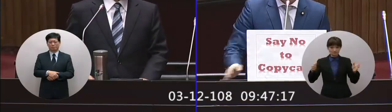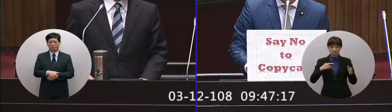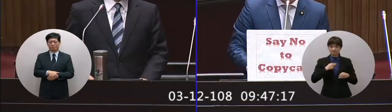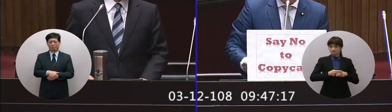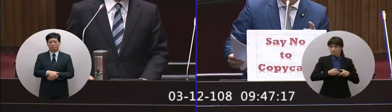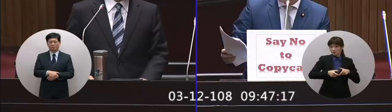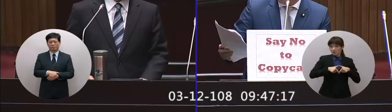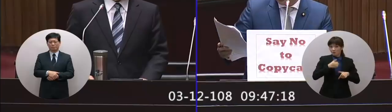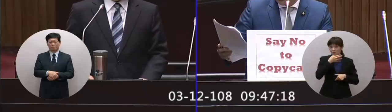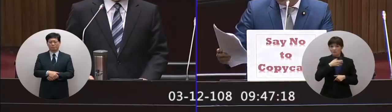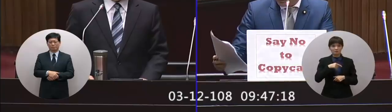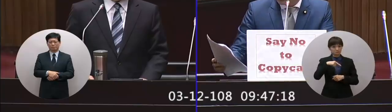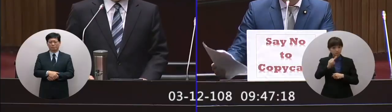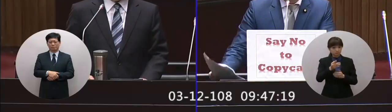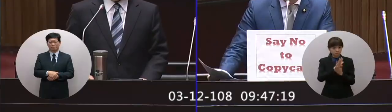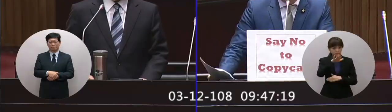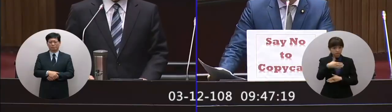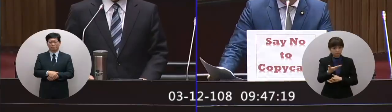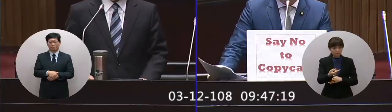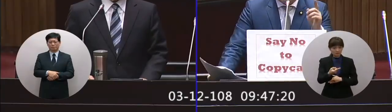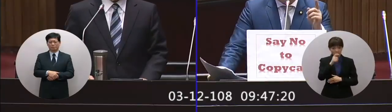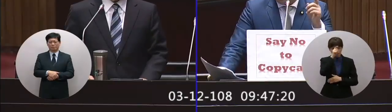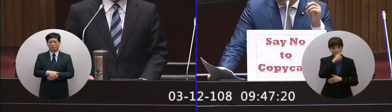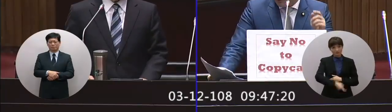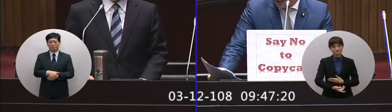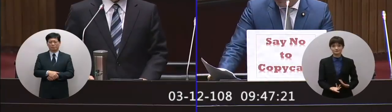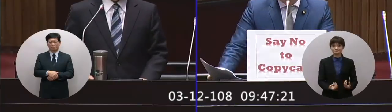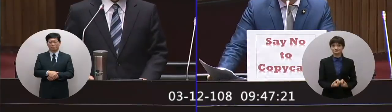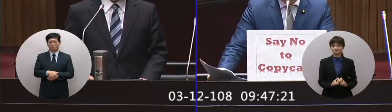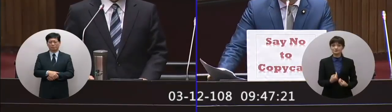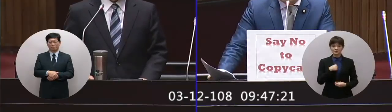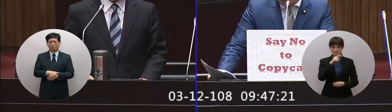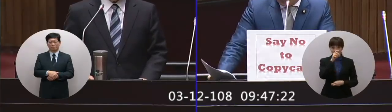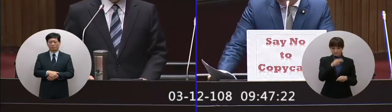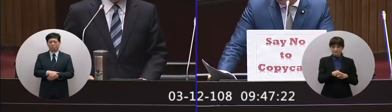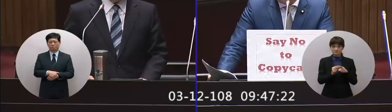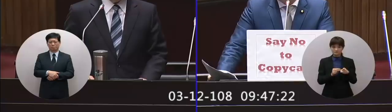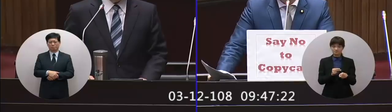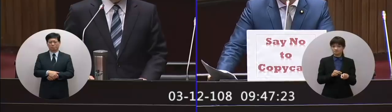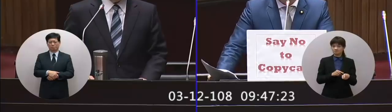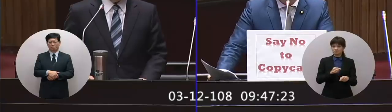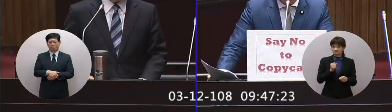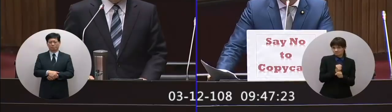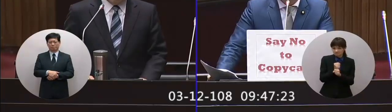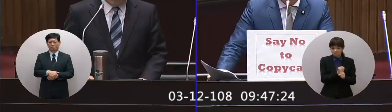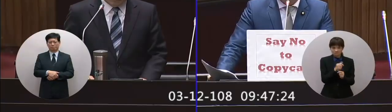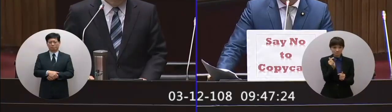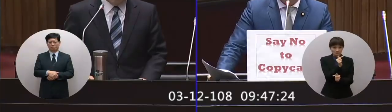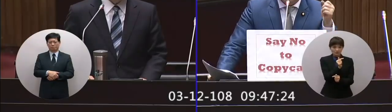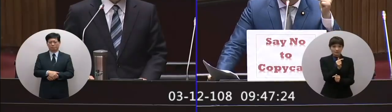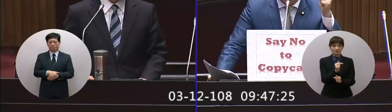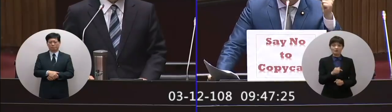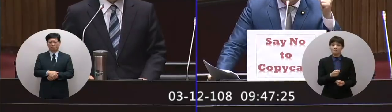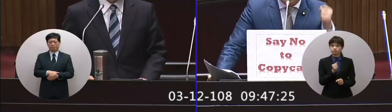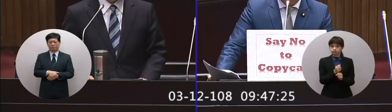落的台湾。院长啊，我相信只要你办， 办得好，不要把泥鳅当鲶